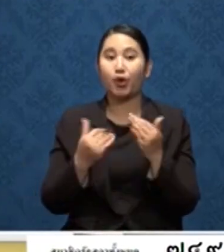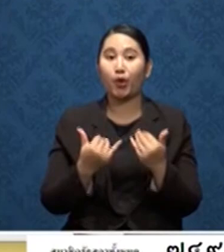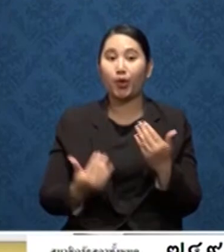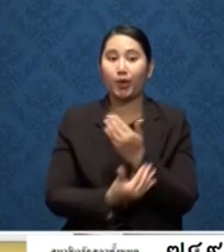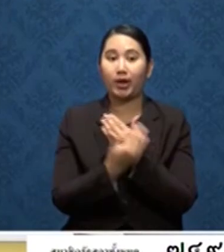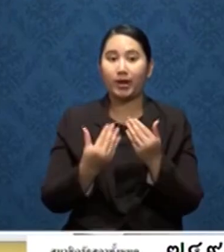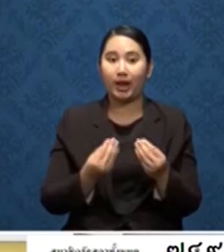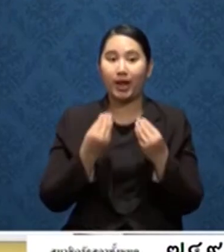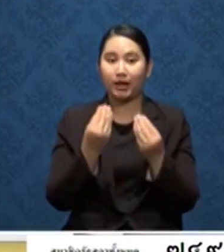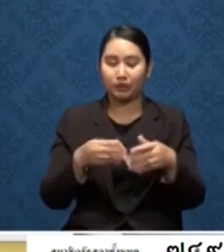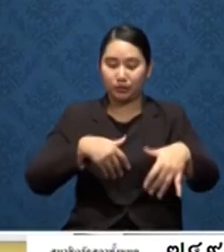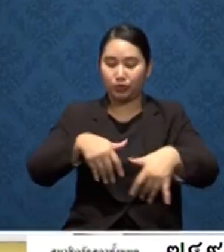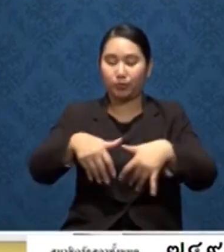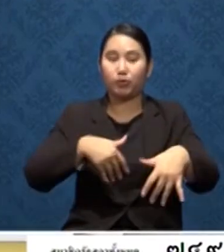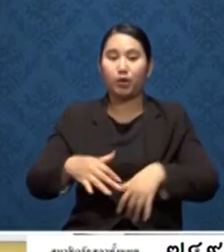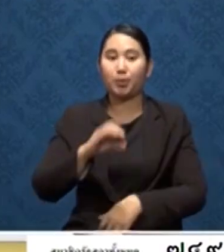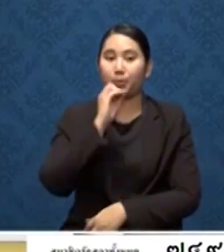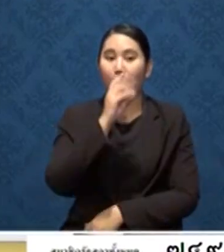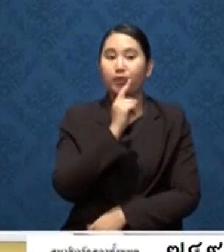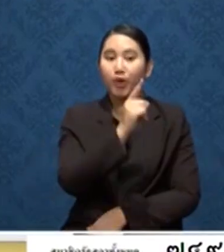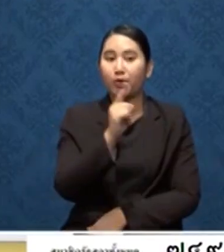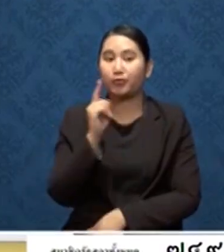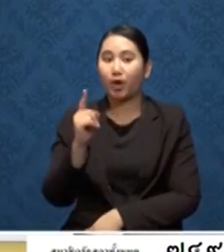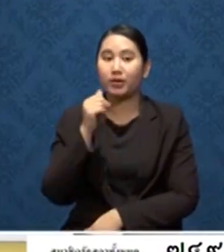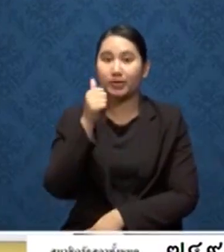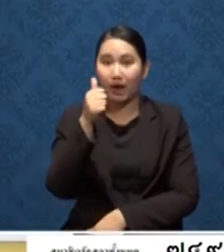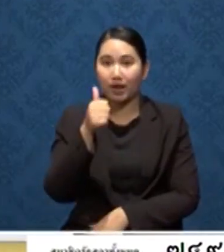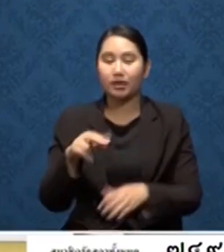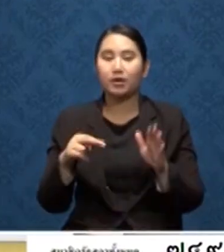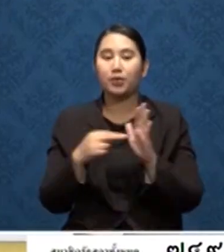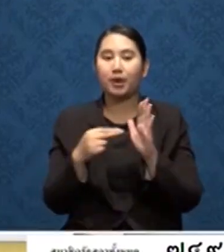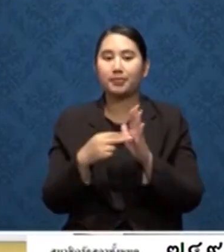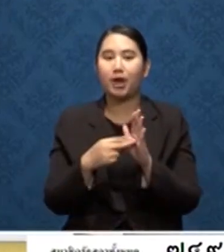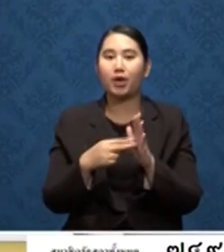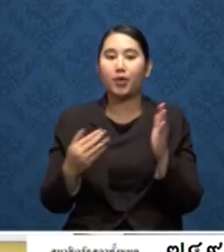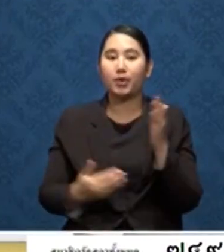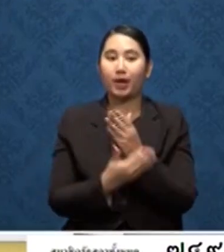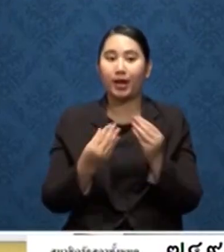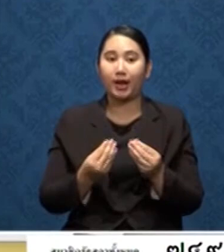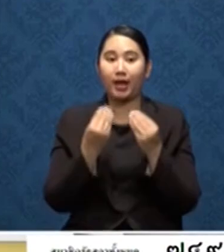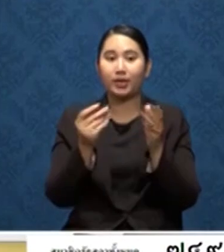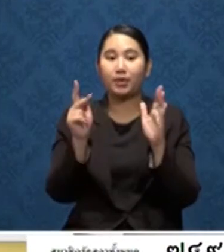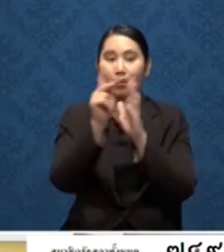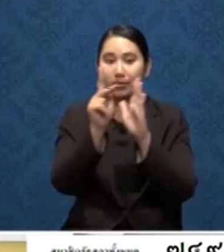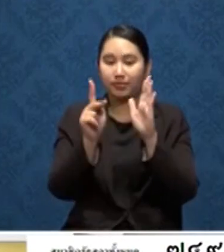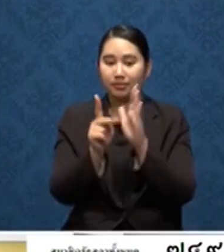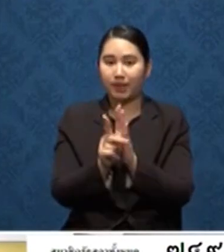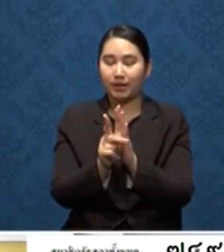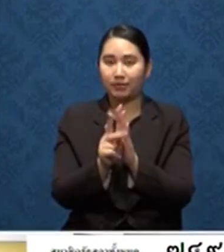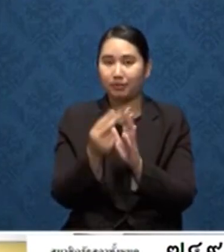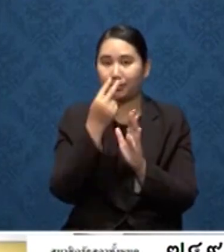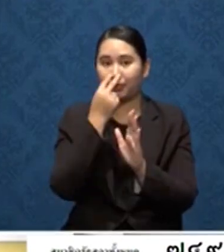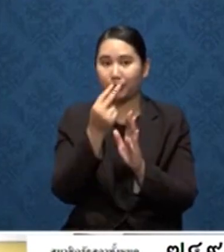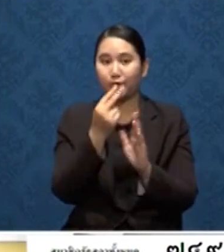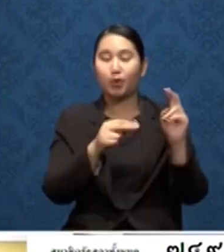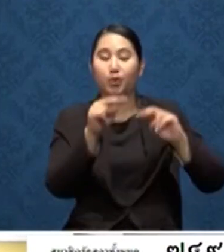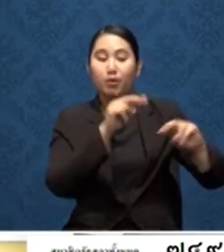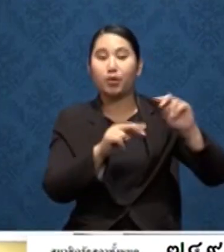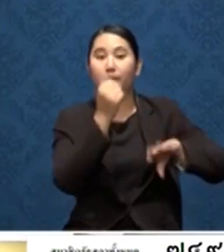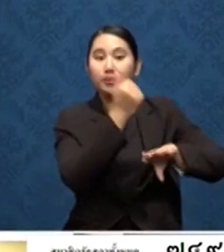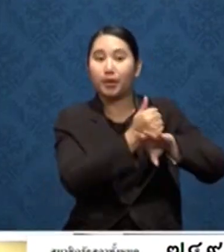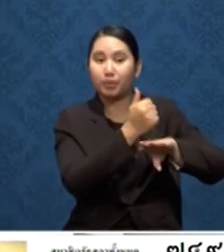ทุกคนนั้นมีสิทธิ์ในการร้องทุกข์กล่าวโทษนั้นเป็นการเปิดช่องให้กฎหมายนี้นะครับที่มีเจตนาในการคุ้มครองประมุข